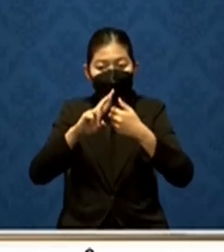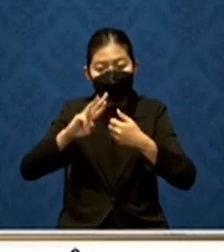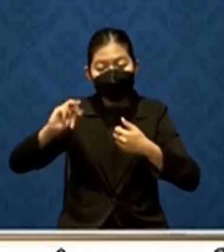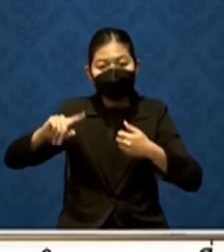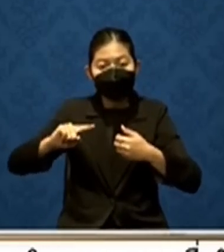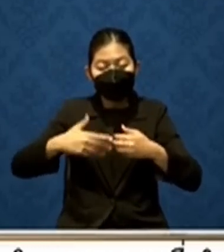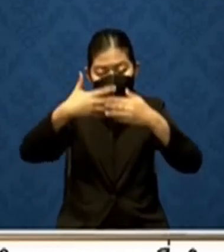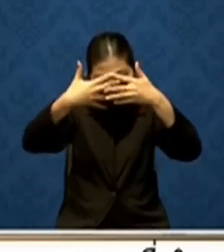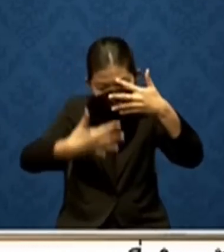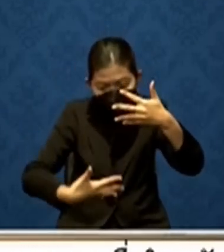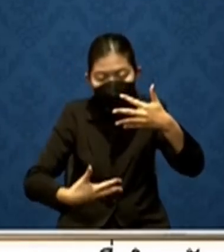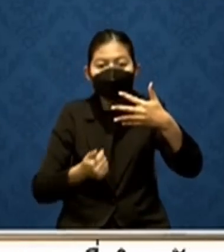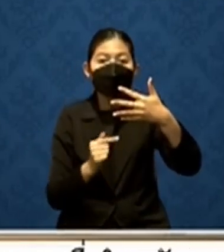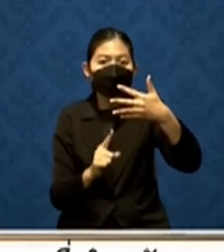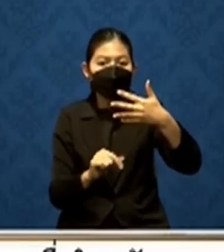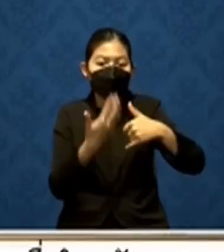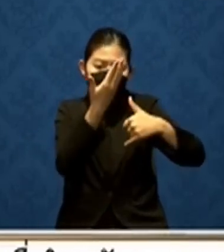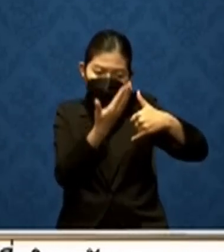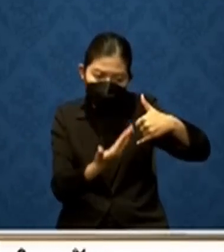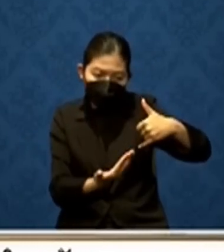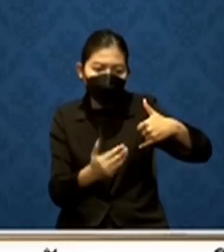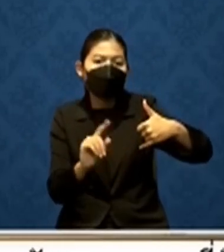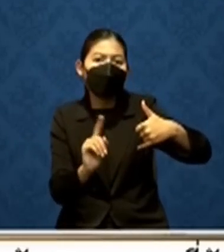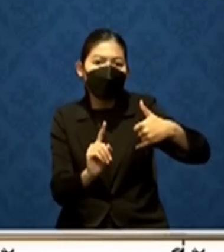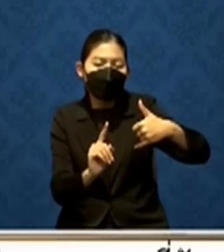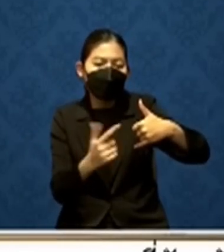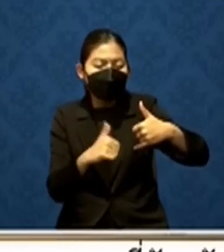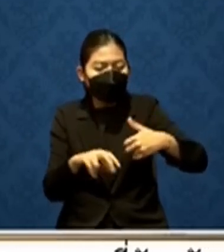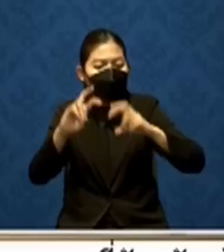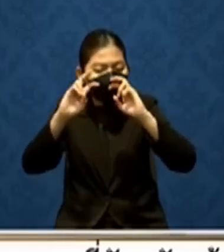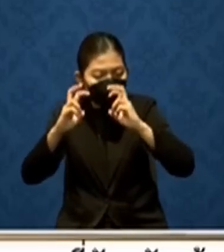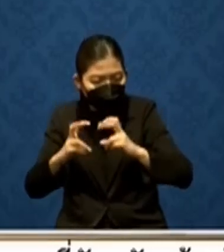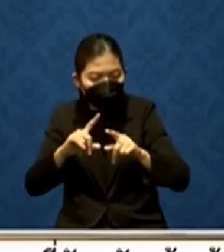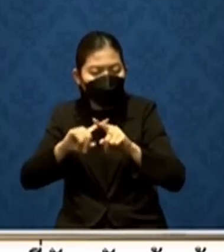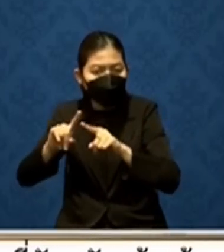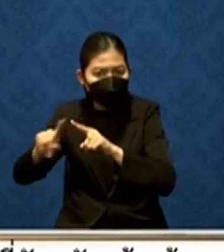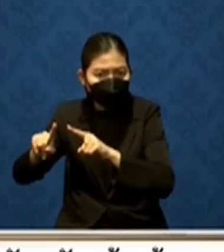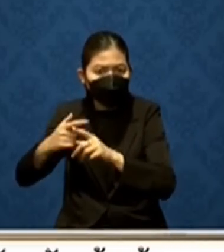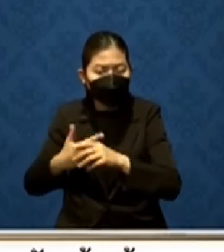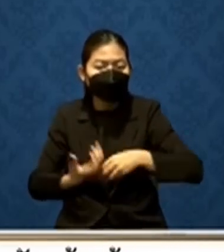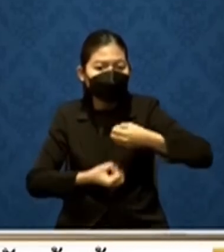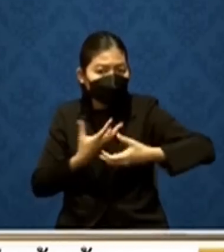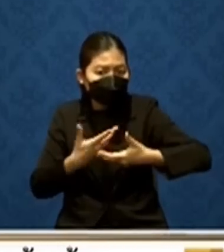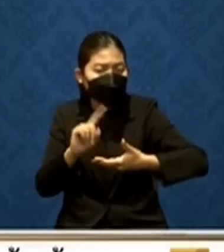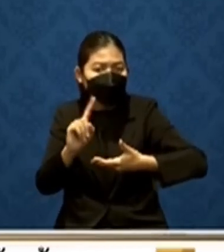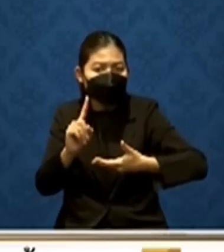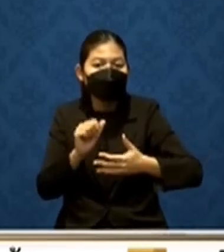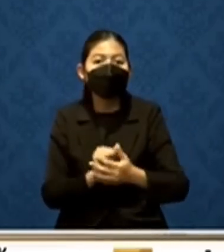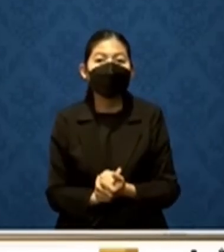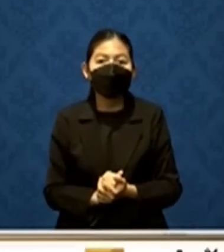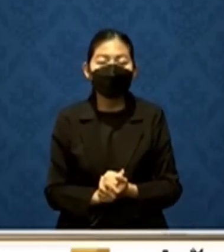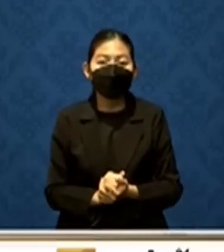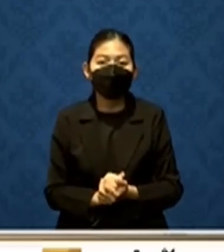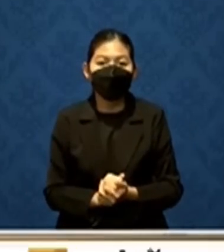ไปทั้งหมดมีพฤติการณ์พิธิกรรมและเรื่องที่จะอภิปายดังต่อไปนี้